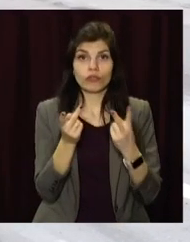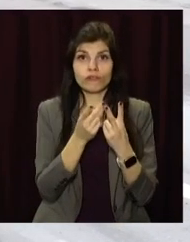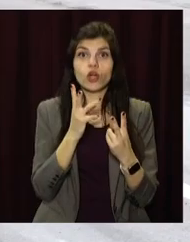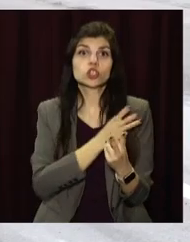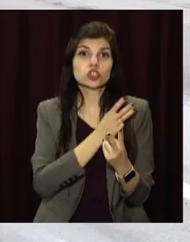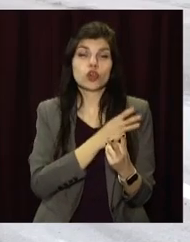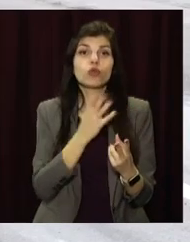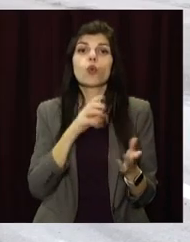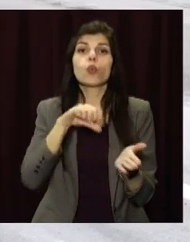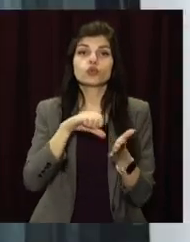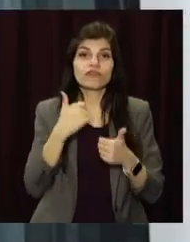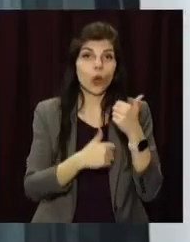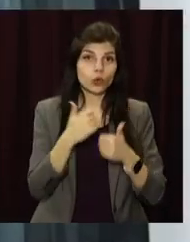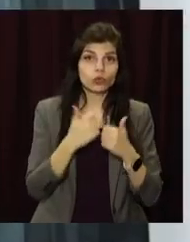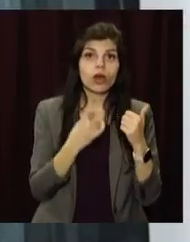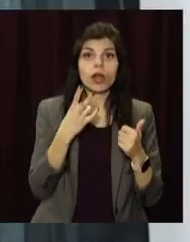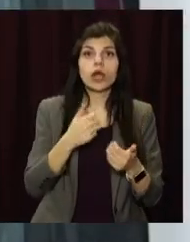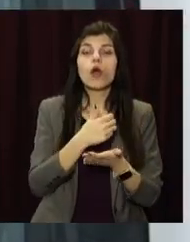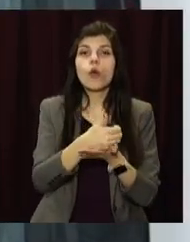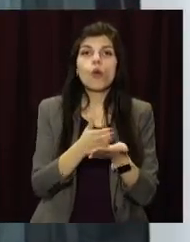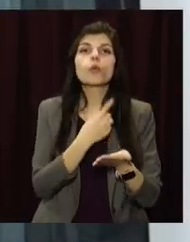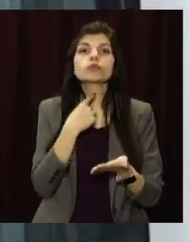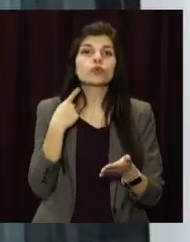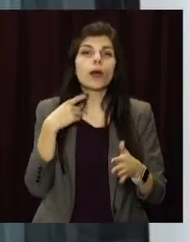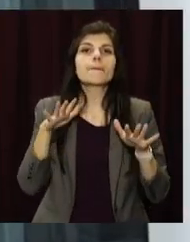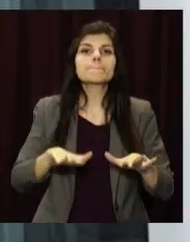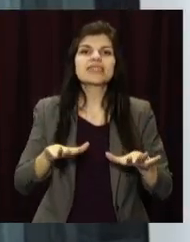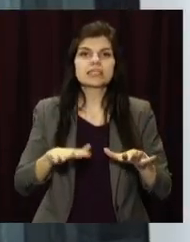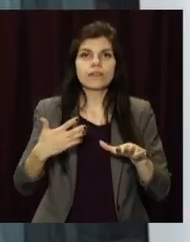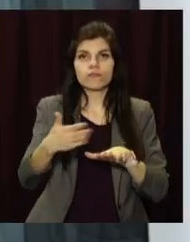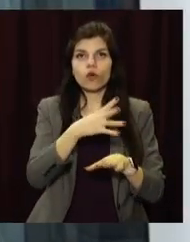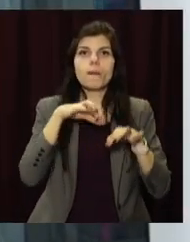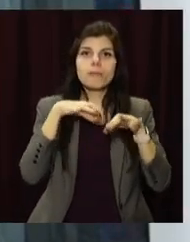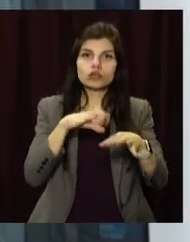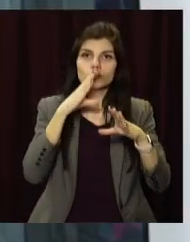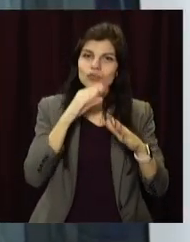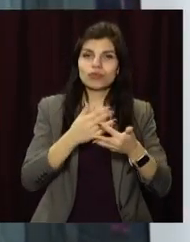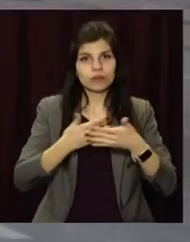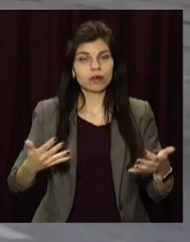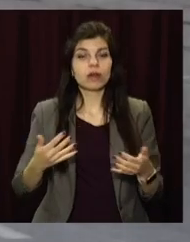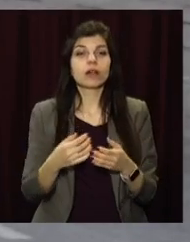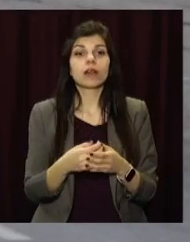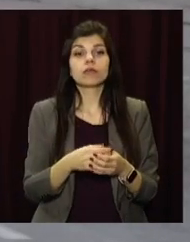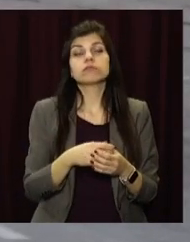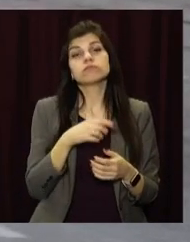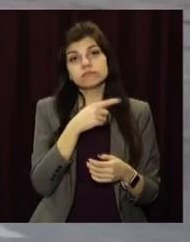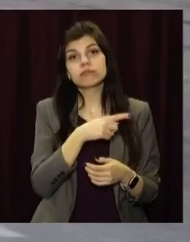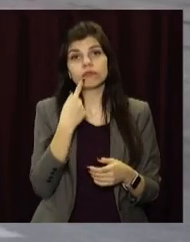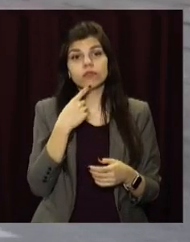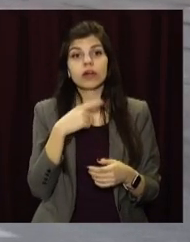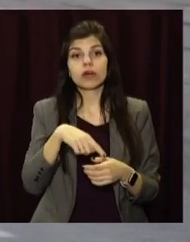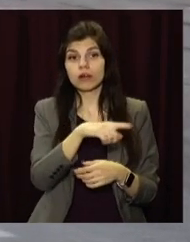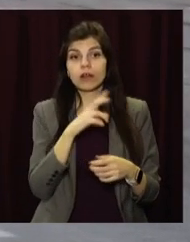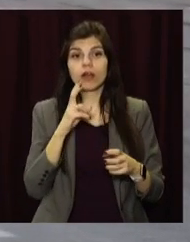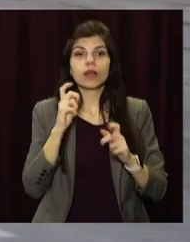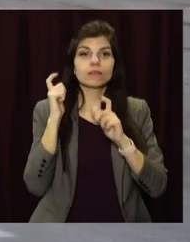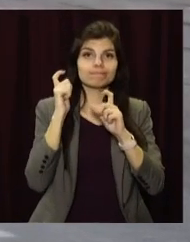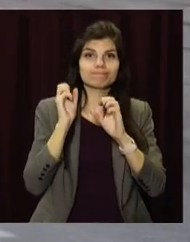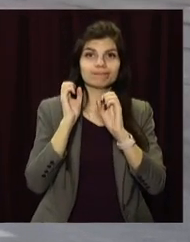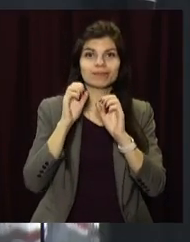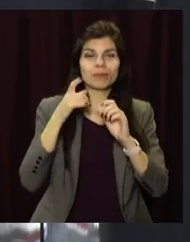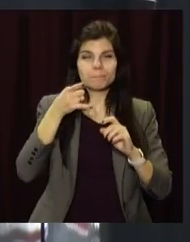претенденту, оба претендента подали документы в соответствии с законом Украины про автомобильный транспорт и постановой